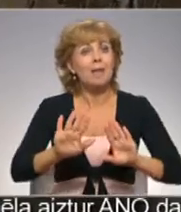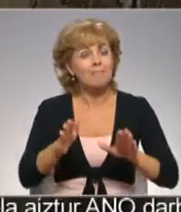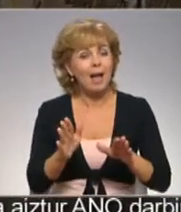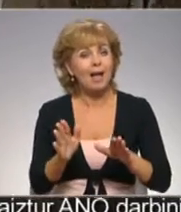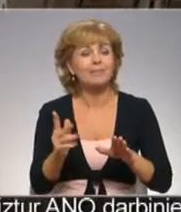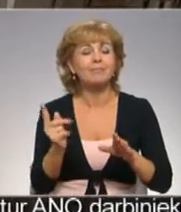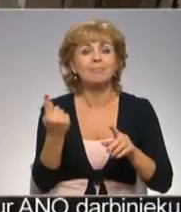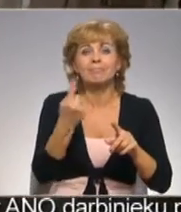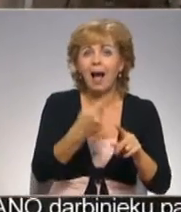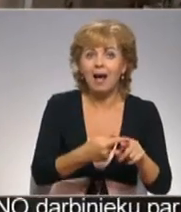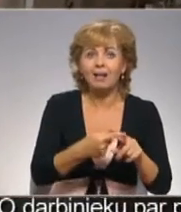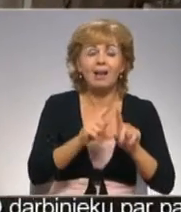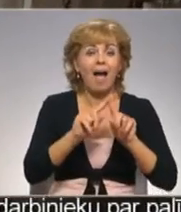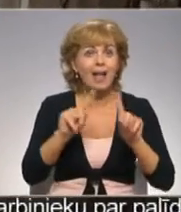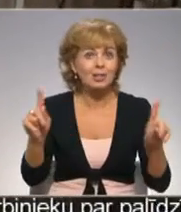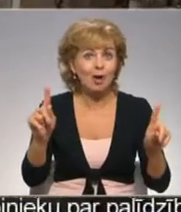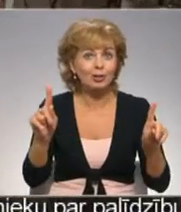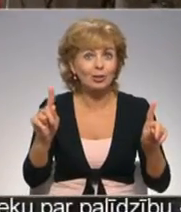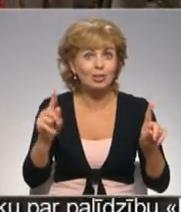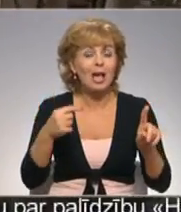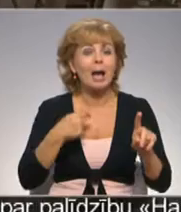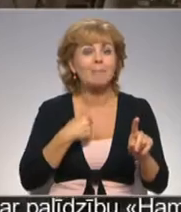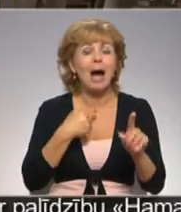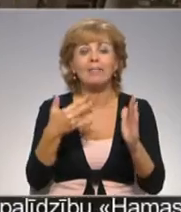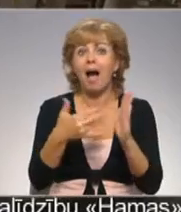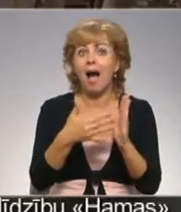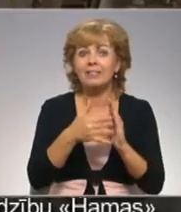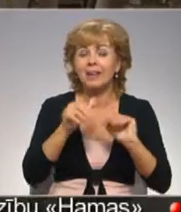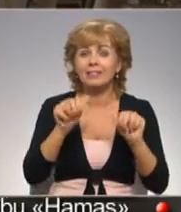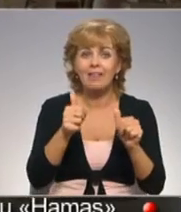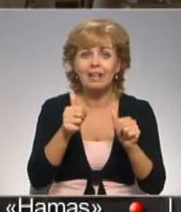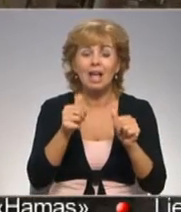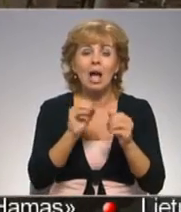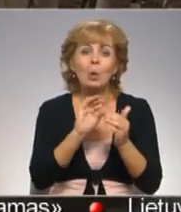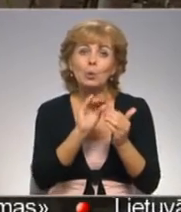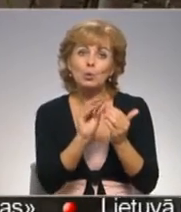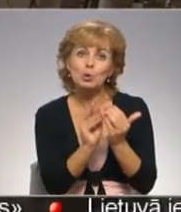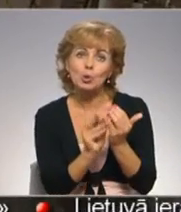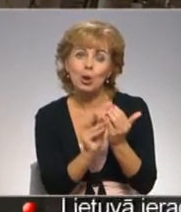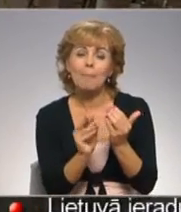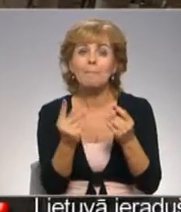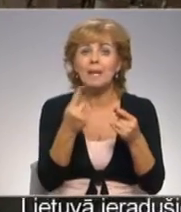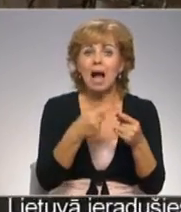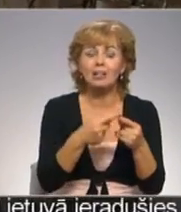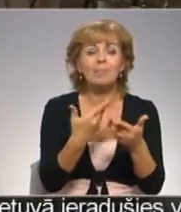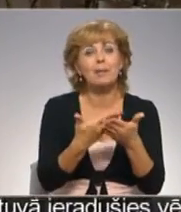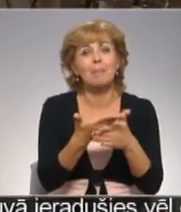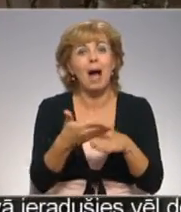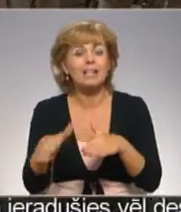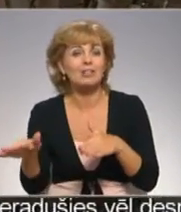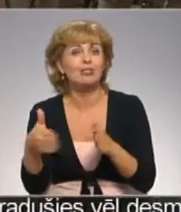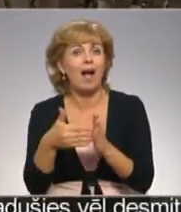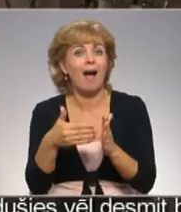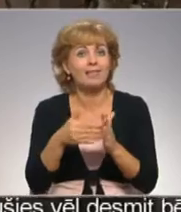klāt egzotika. Un, ja jūs pieaksiet man sadatveidīgās mikruzuļojumā, jeb atkal atsevišķi